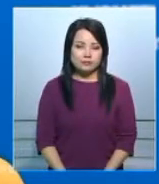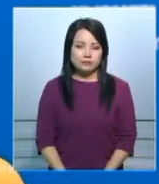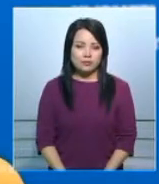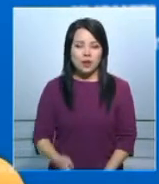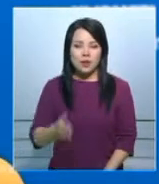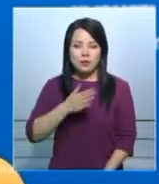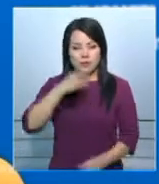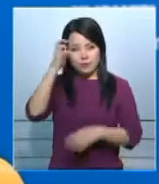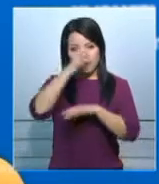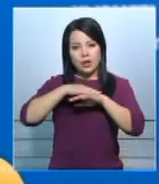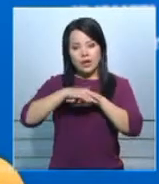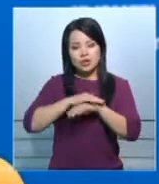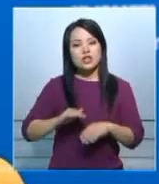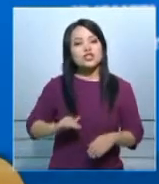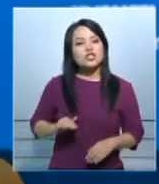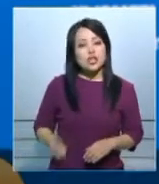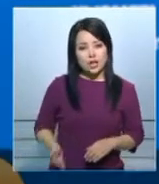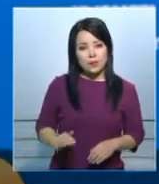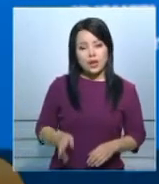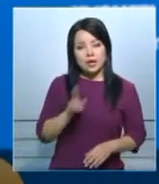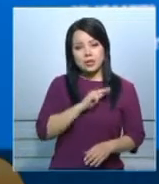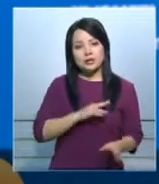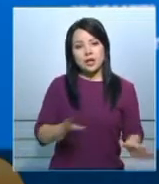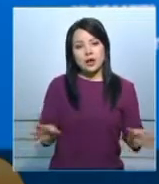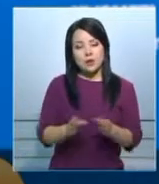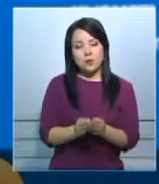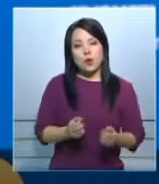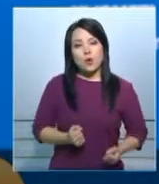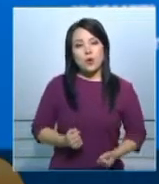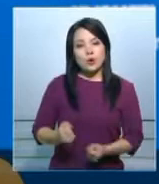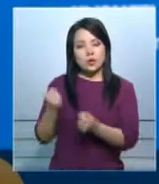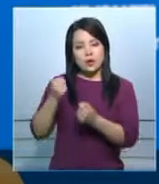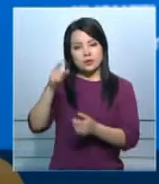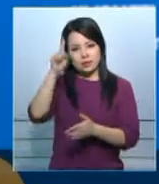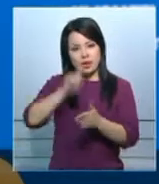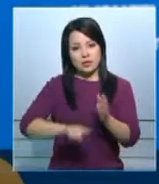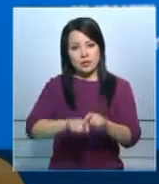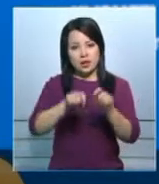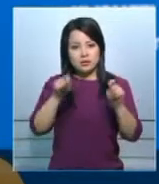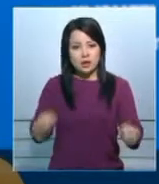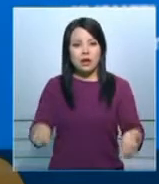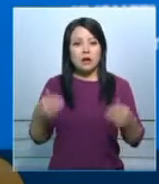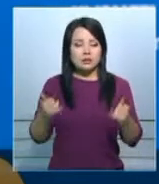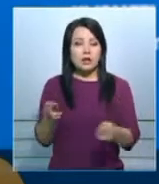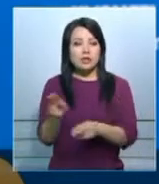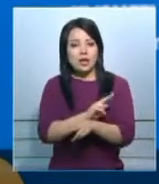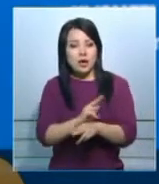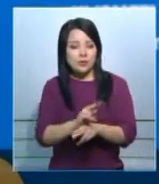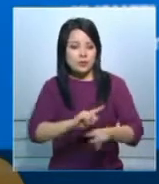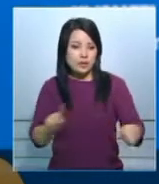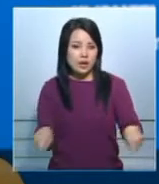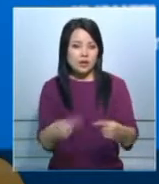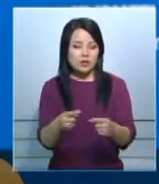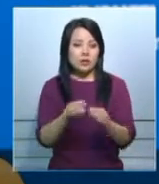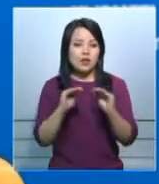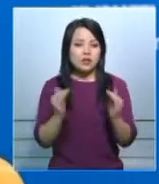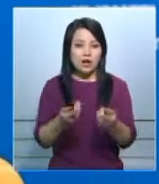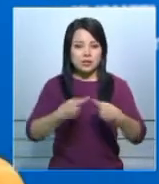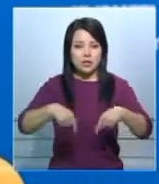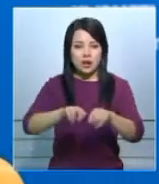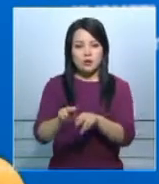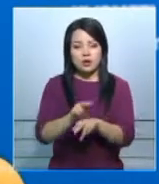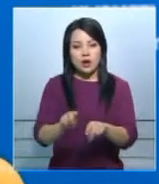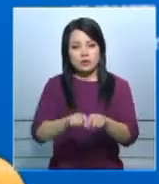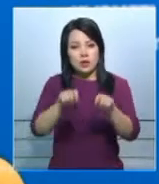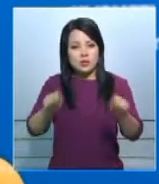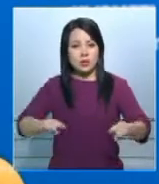Біз мемлекеттік жеке меншік әріптестік жүйесін қолдауға бел будық. Соның арқасында кішігірім емдеу мекемелерін ашпақшымыз. Жалпы